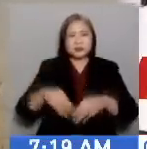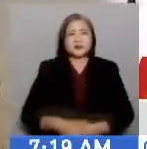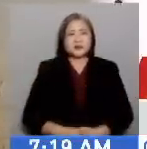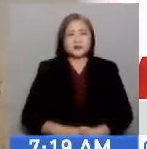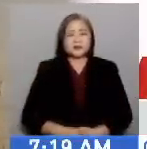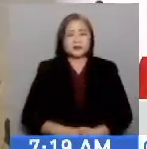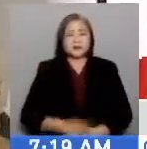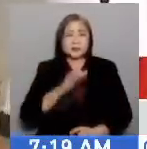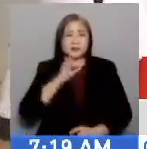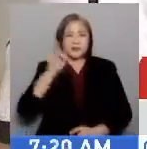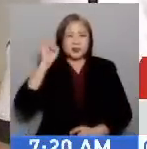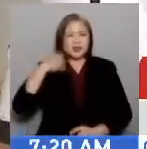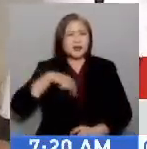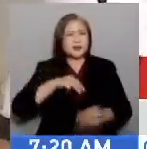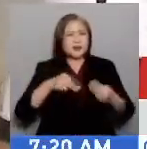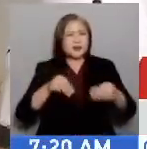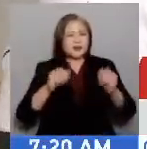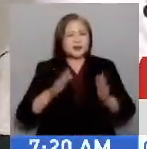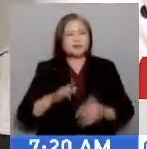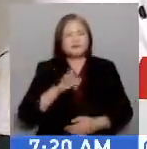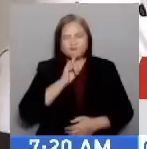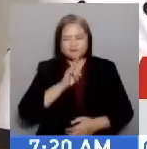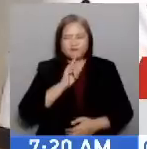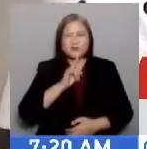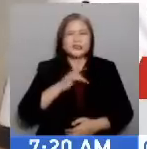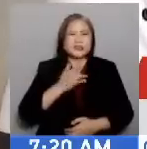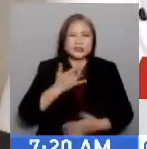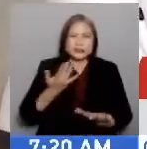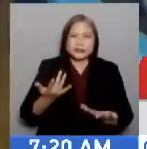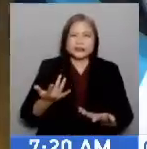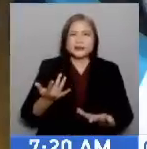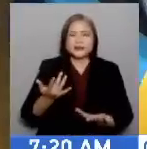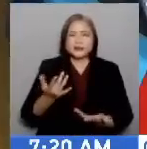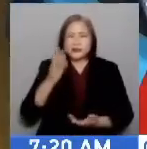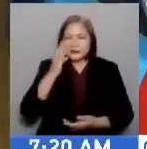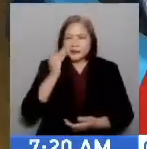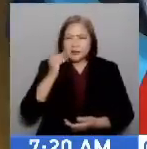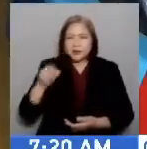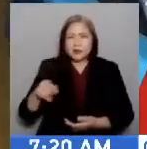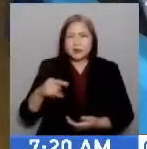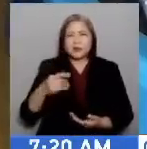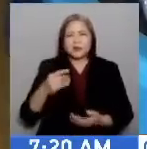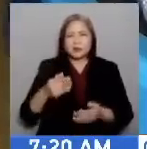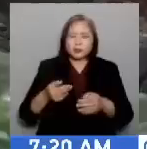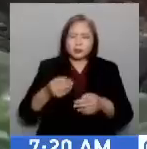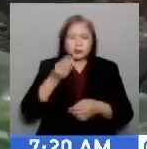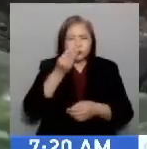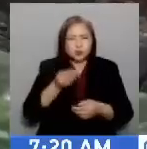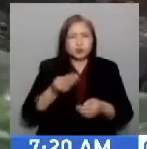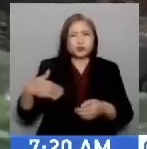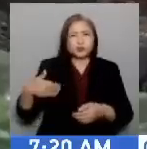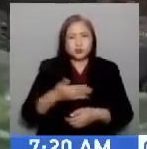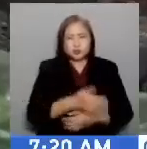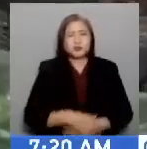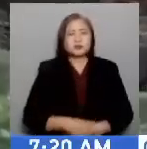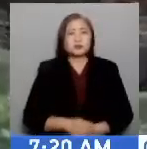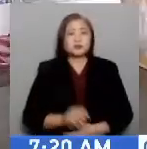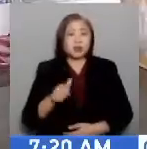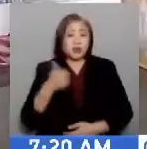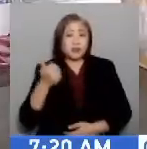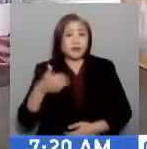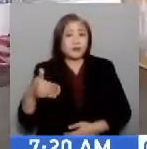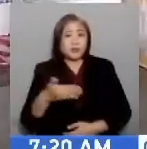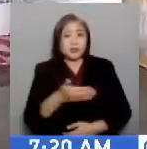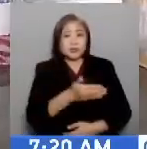Kami po nakakaramdam talaga ng yung konting isda. Yung ibang klase ng isda, halos dumoble raw